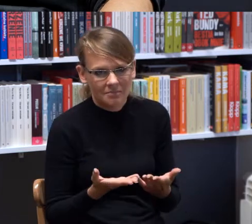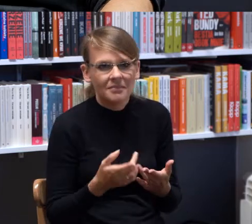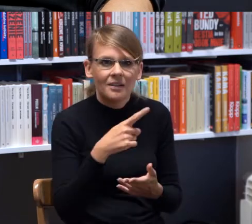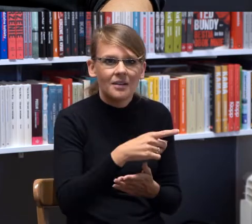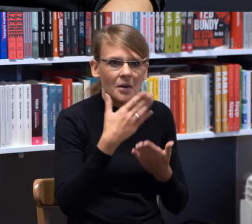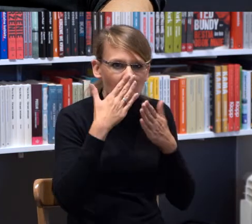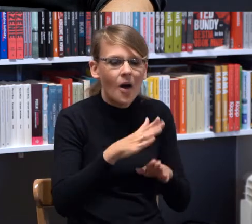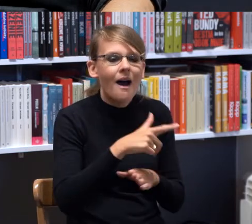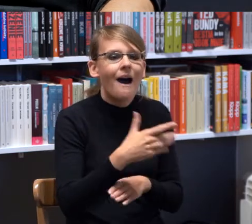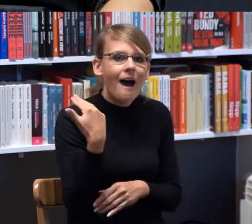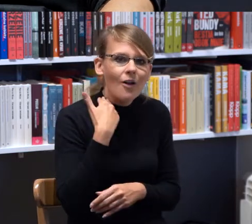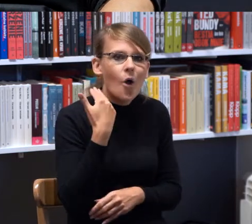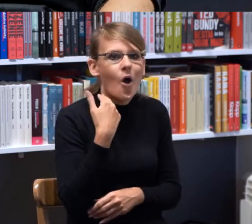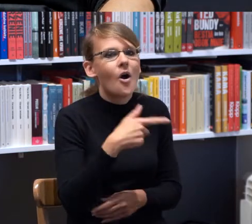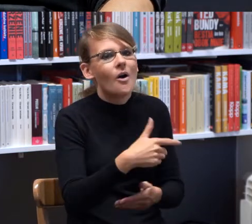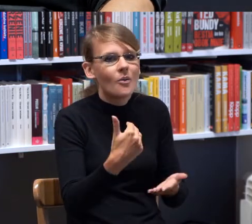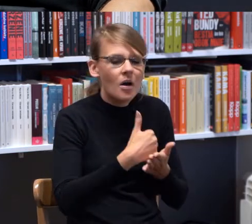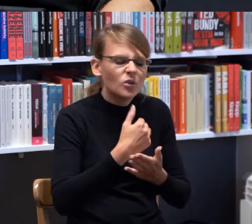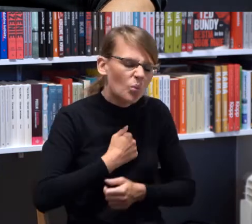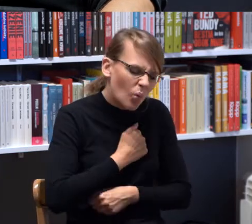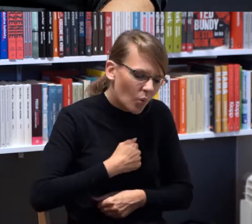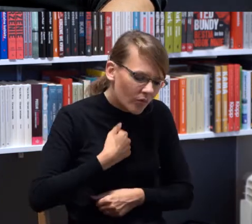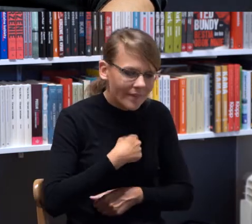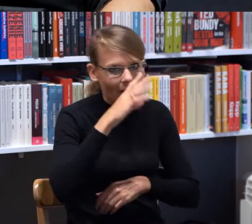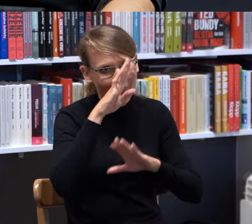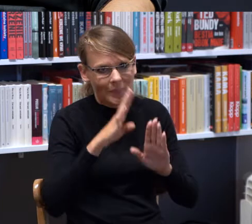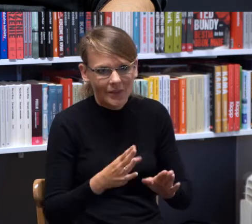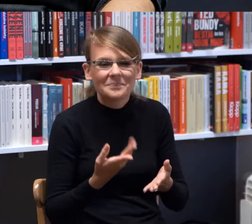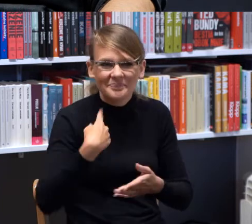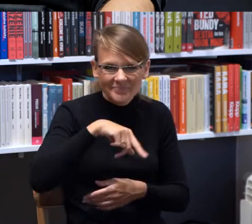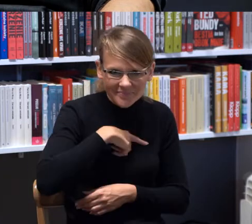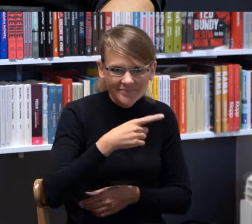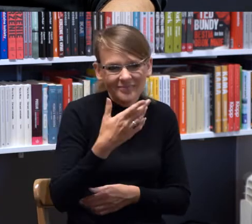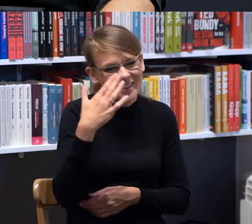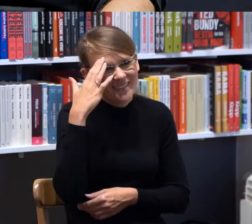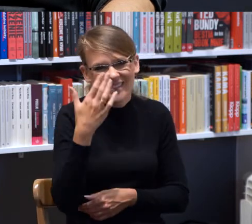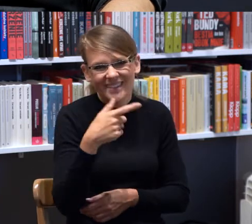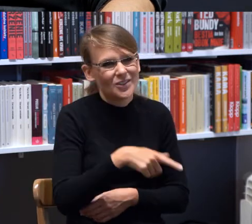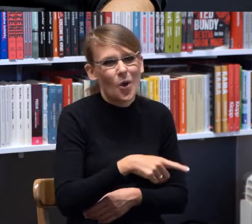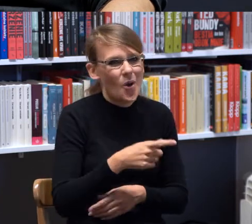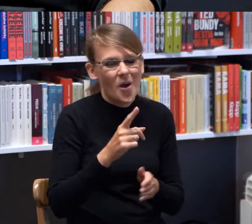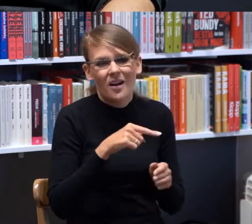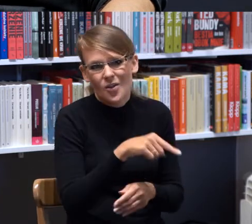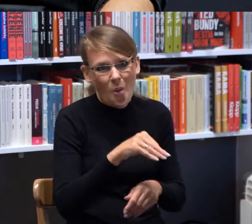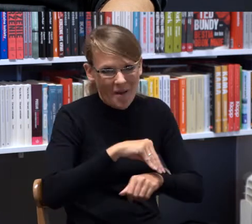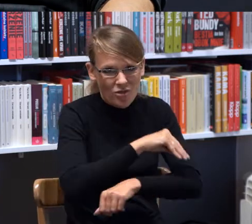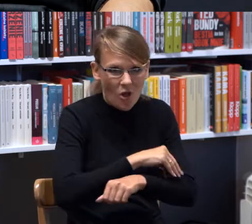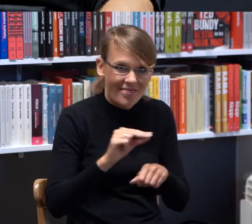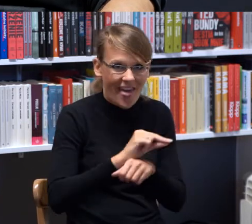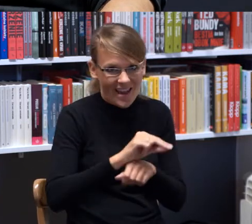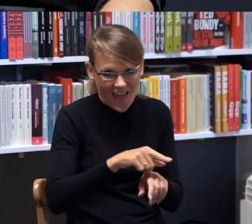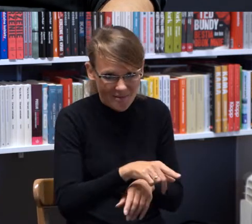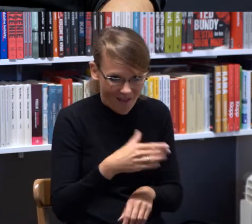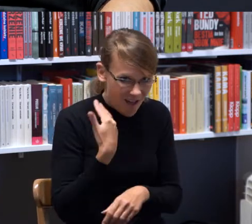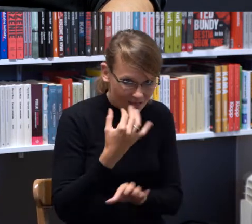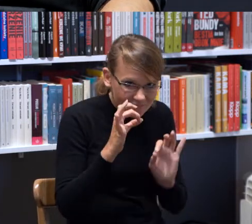takiego panaceum na smutek. No niby wiemy, że to marna jest metoda terapeutyczna, ale jednak ten kod kulturowy